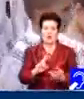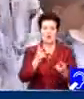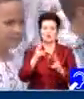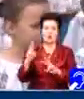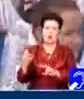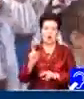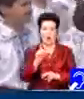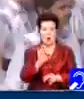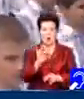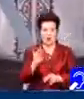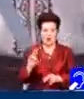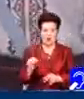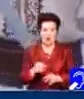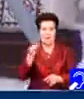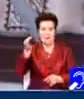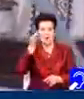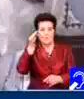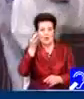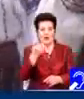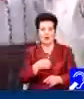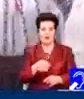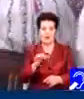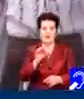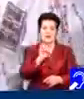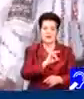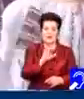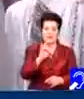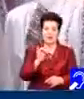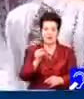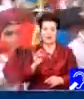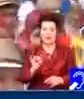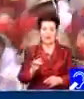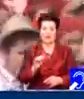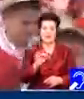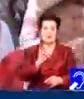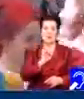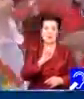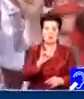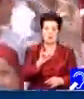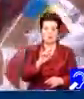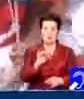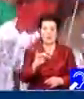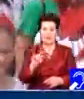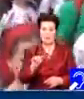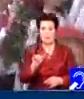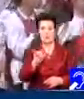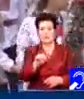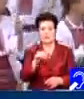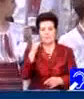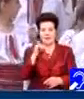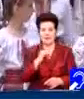organizat odată la 2 ani cinstește memoria coregrafilor Ion Negară și Ion Ungureanu din Bălți. Bine ați venit la